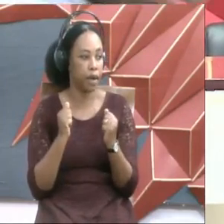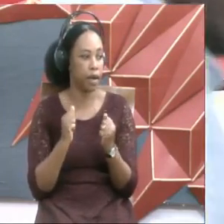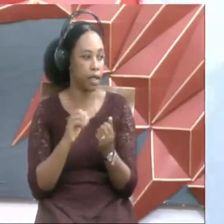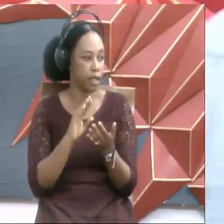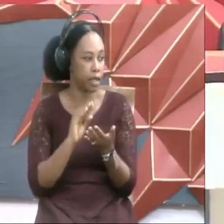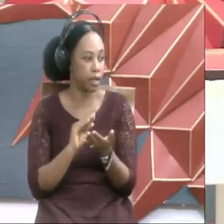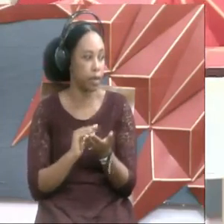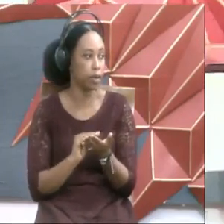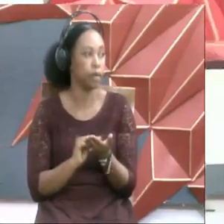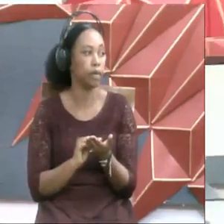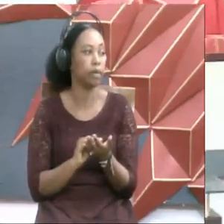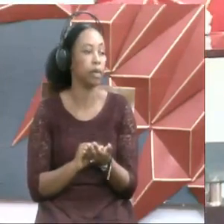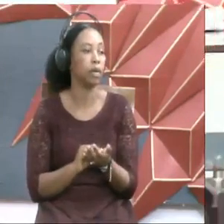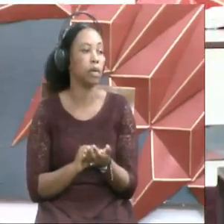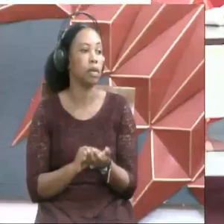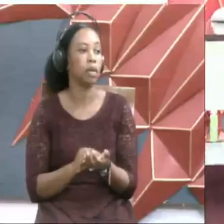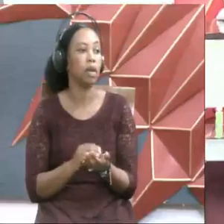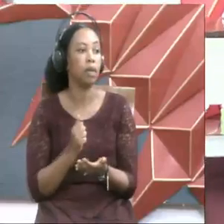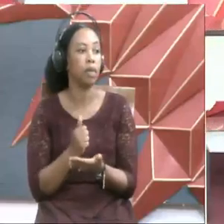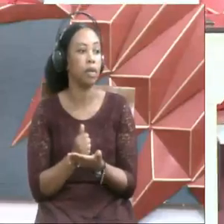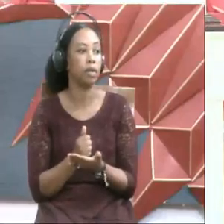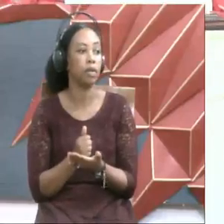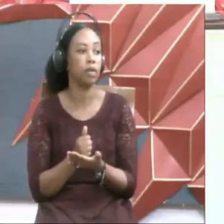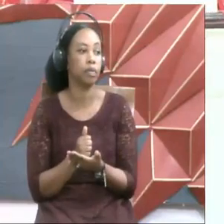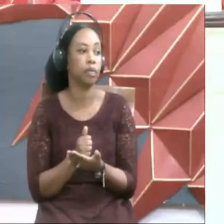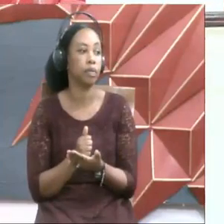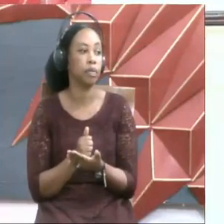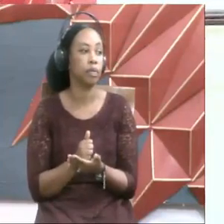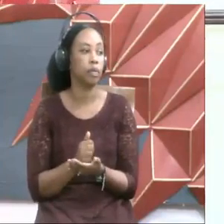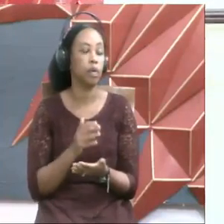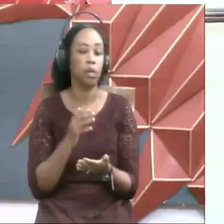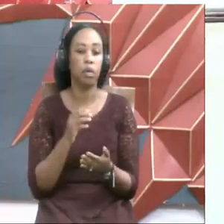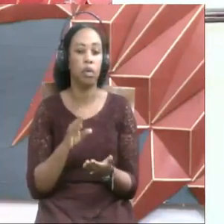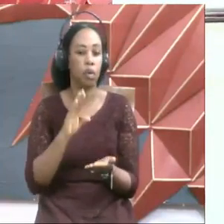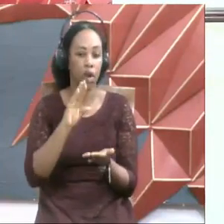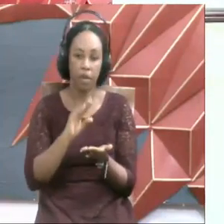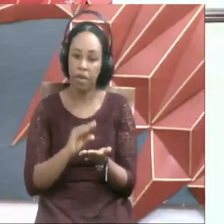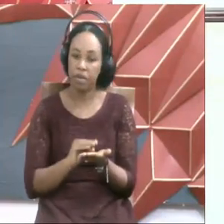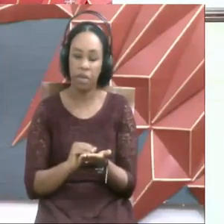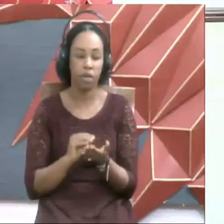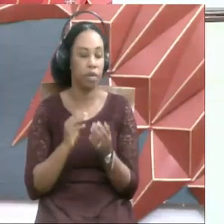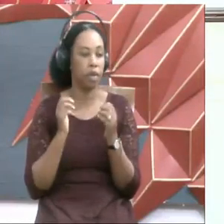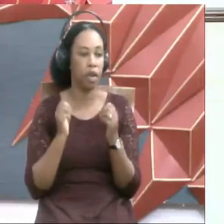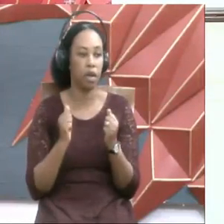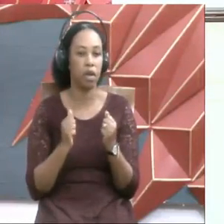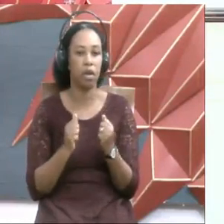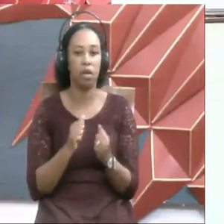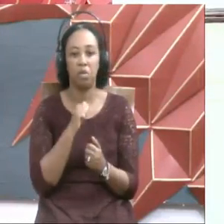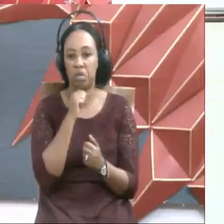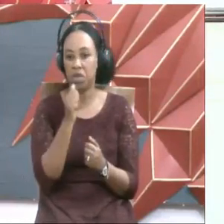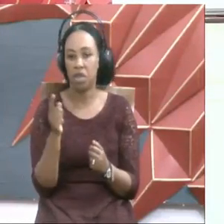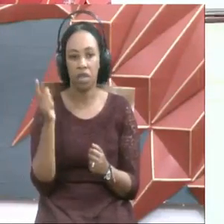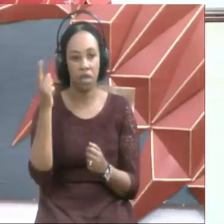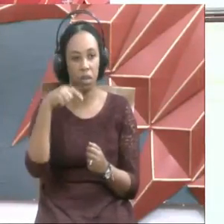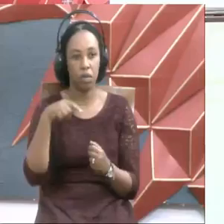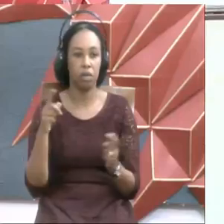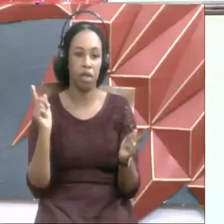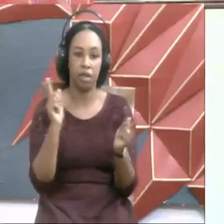tu l'huiles diminue en toi. Ni kugabanukirwa. C'est comme cela que l'huile diminue en toi.